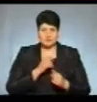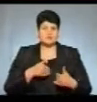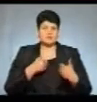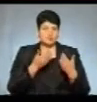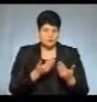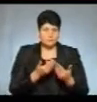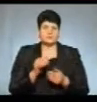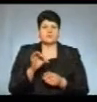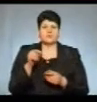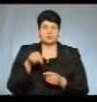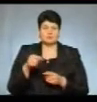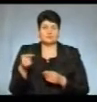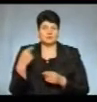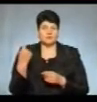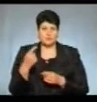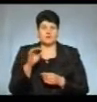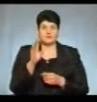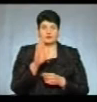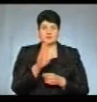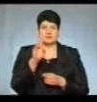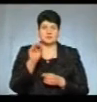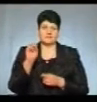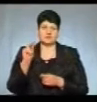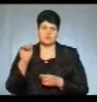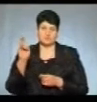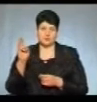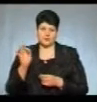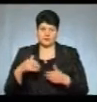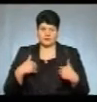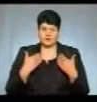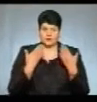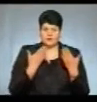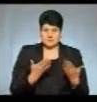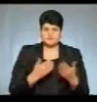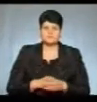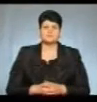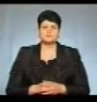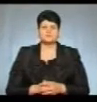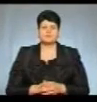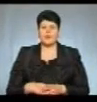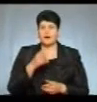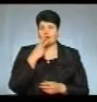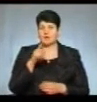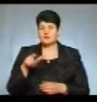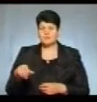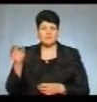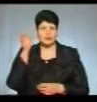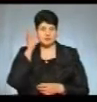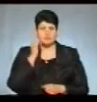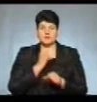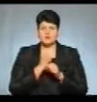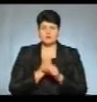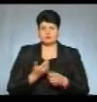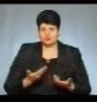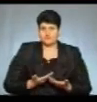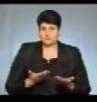представнику омбудсмена в Тернопільській області Володимиру Шевченко. Я вас вітаю. Вітаю вас. Глядачам нагадаю, що ми працюємо